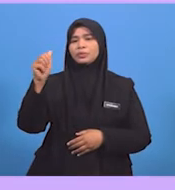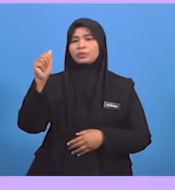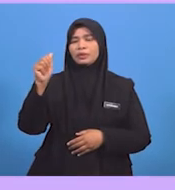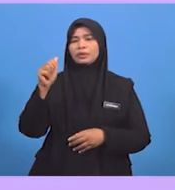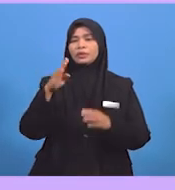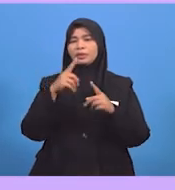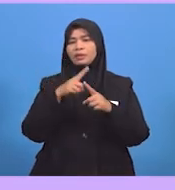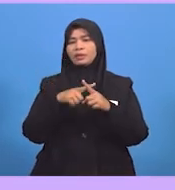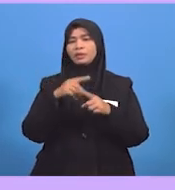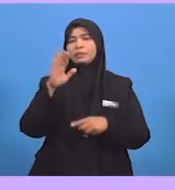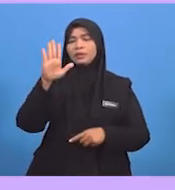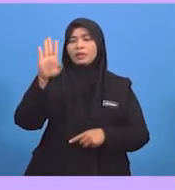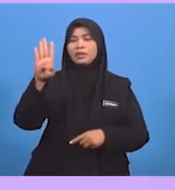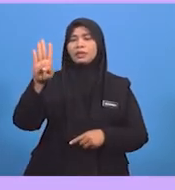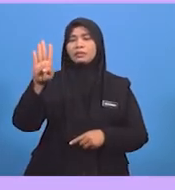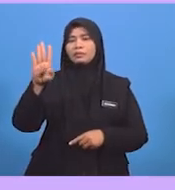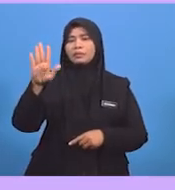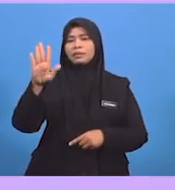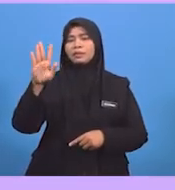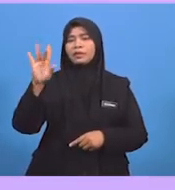RM58.46 atau